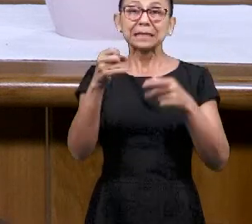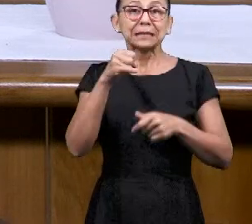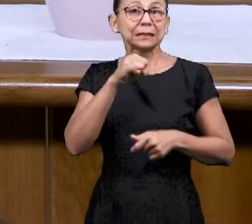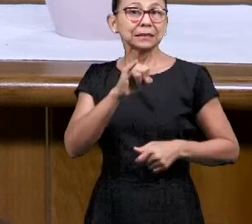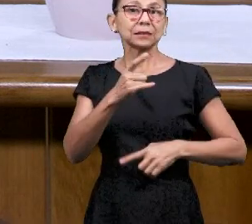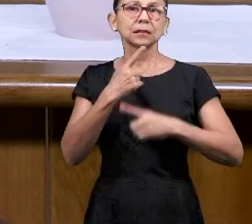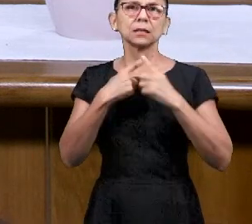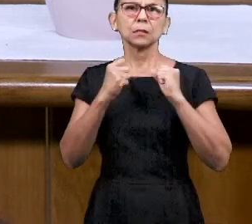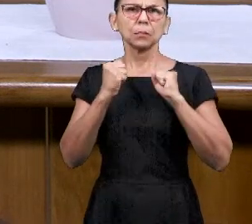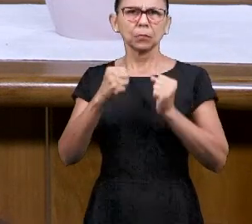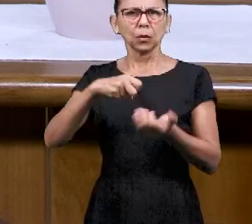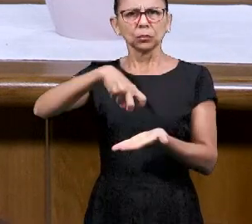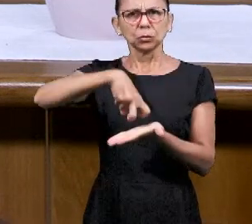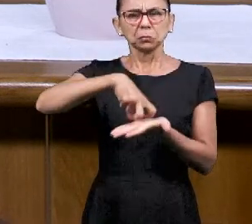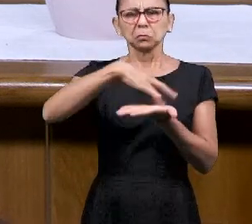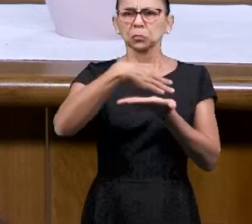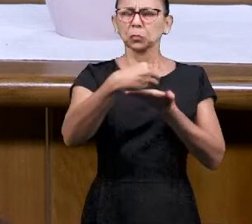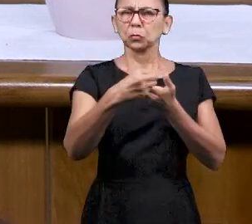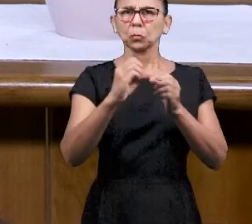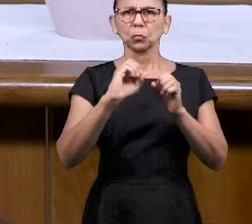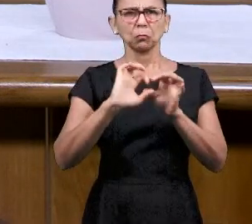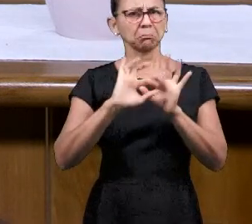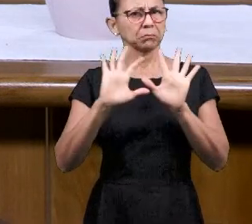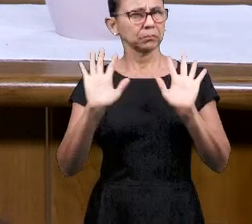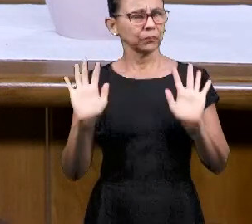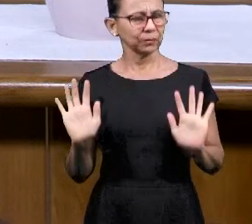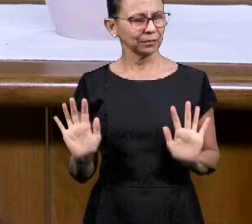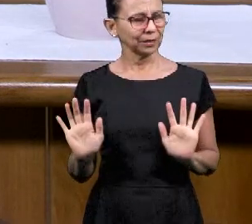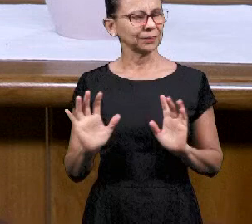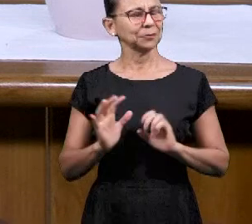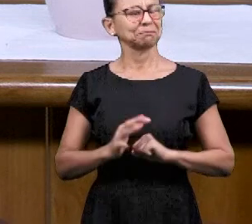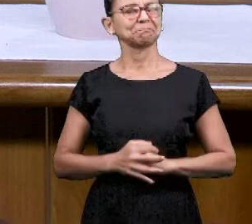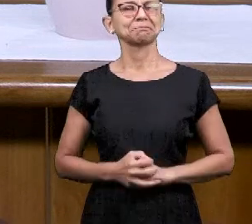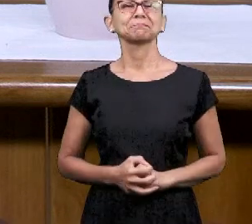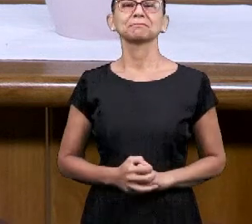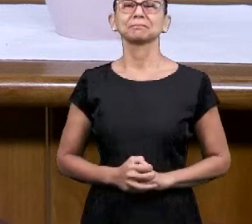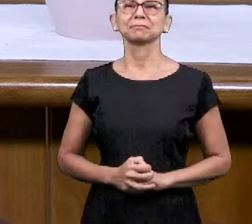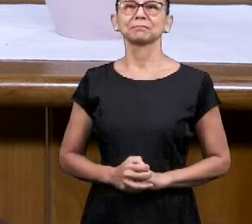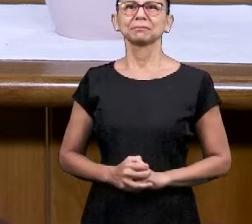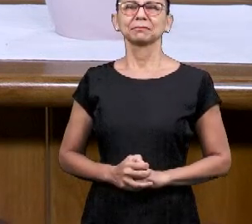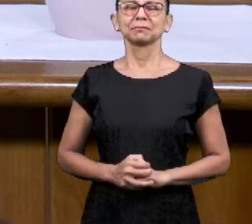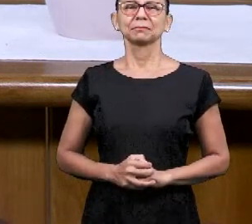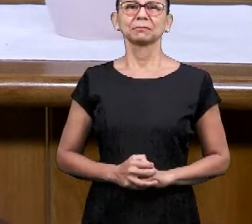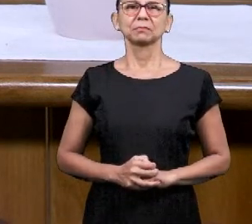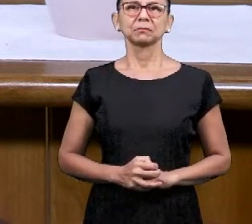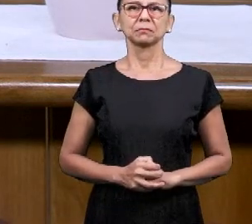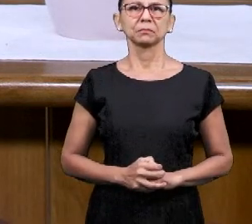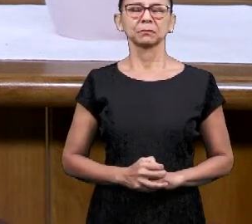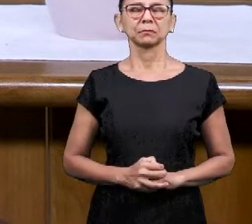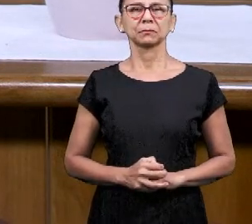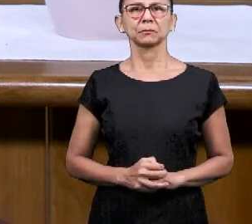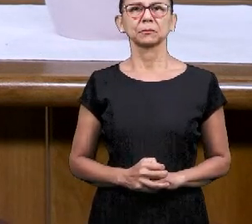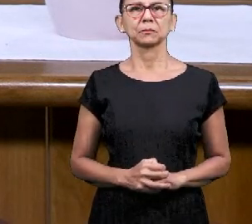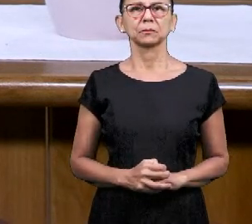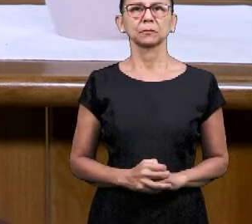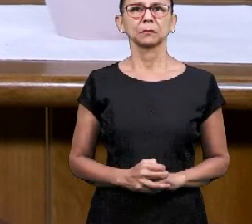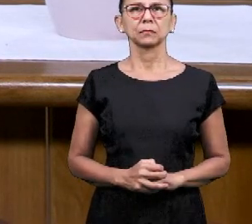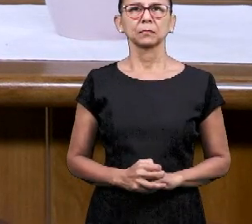assistez, vous pouvez nous occuper dans ce geste ou comme cela vous convient le mieux. Nous allons prier.